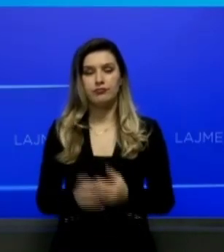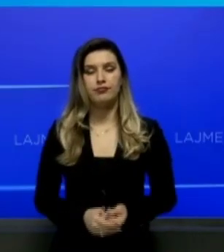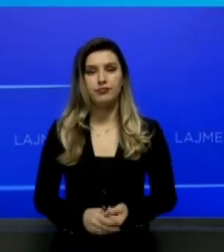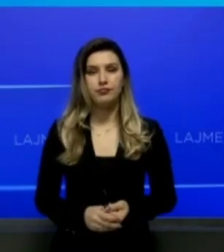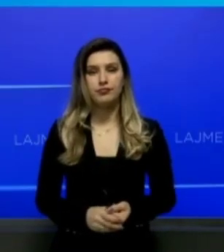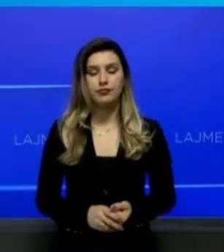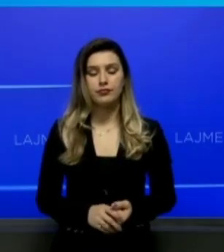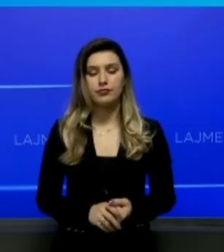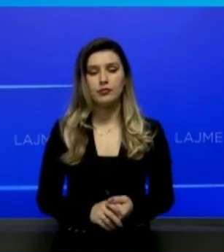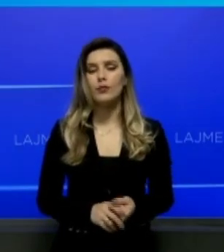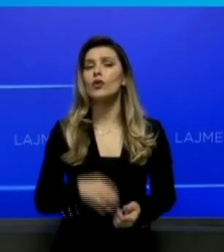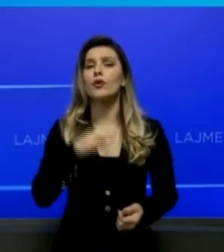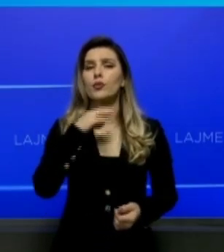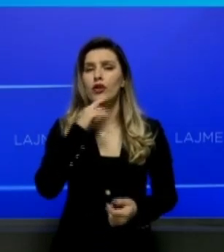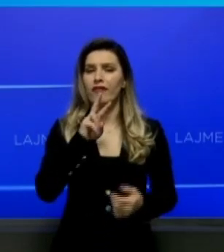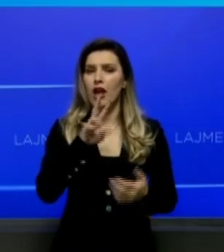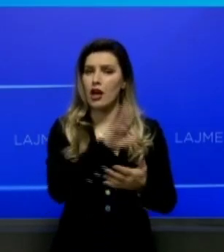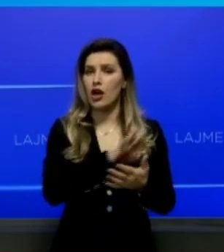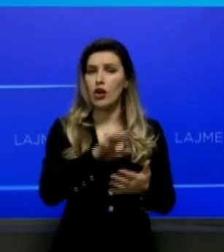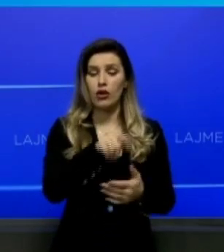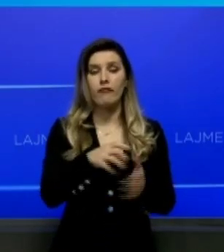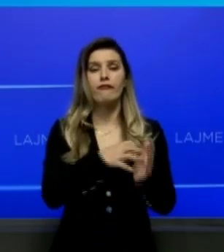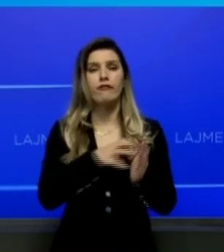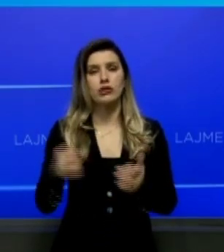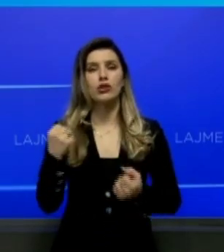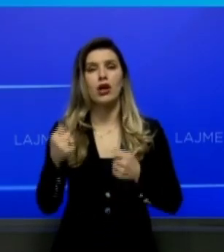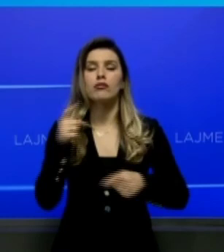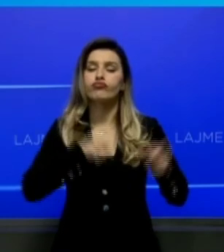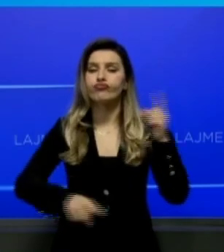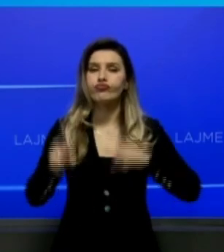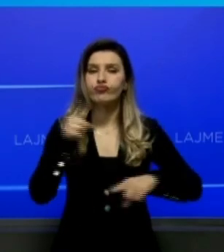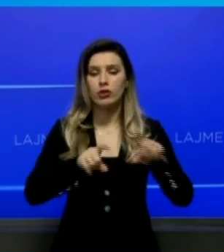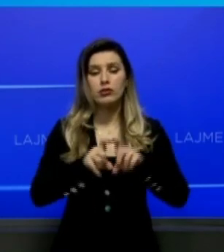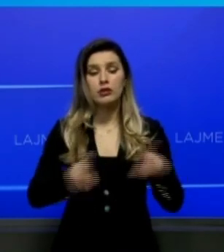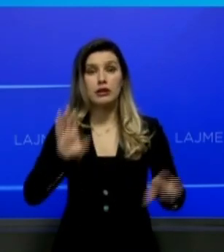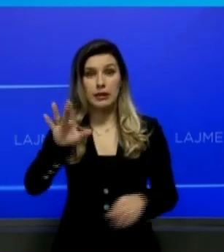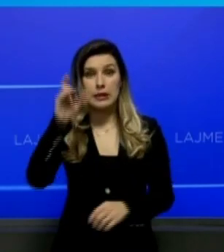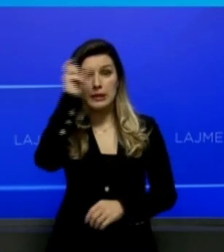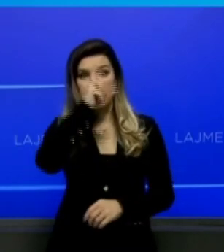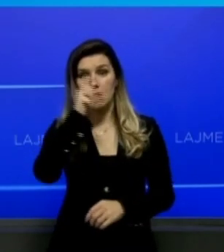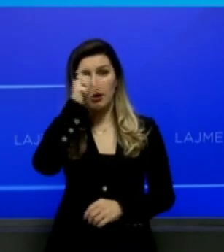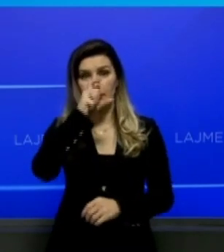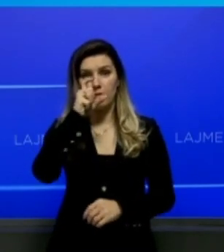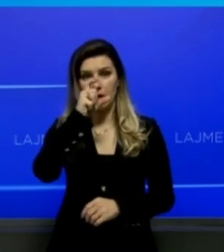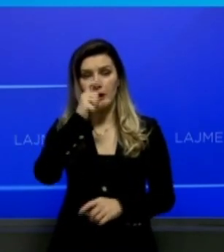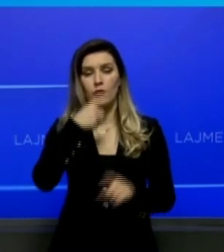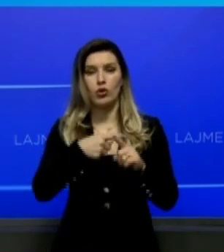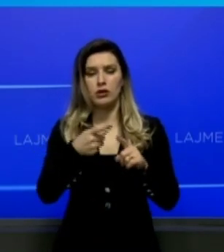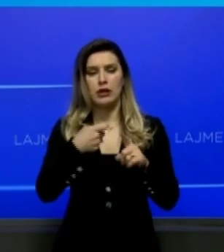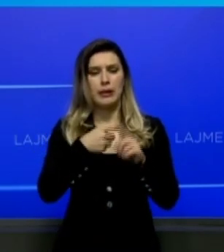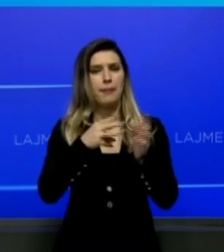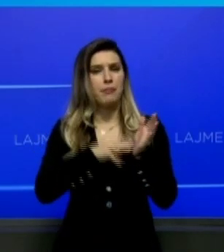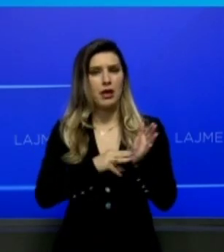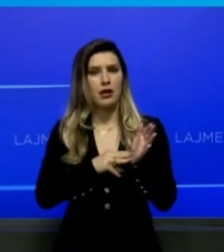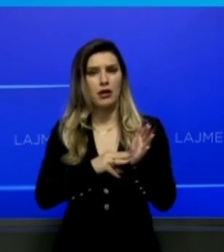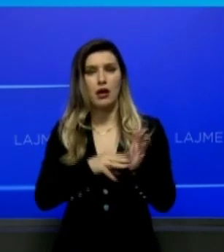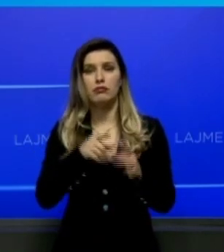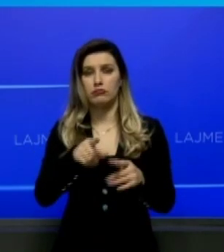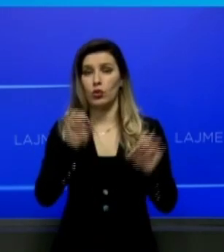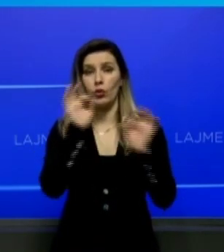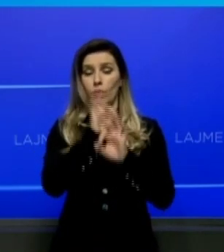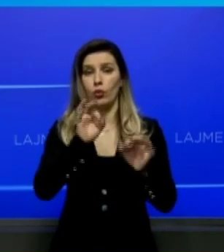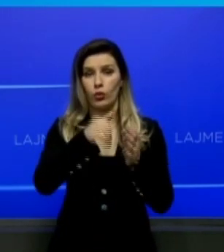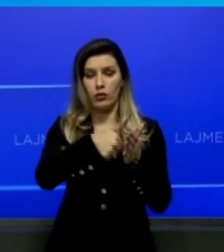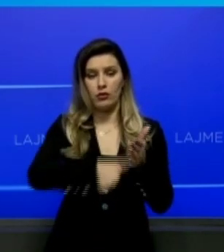komunat veriore të Kosovës vazhdojnë të qarkullojnë veturat me tabelat të Serbisë dhe ato ilegale KM, disa prej të cilave nuk kanë